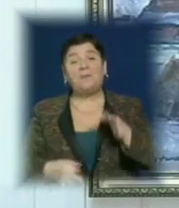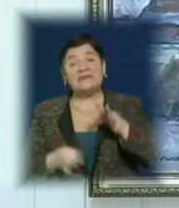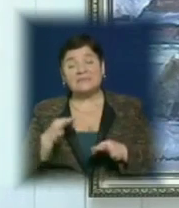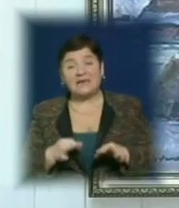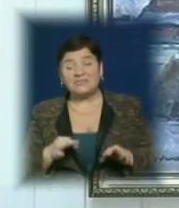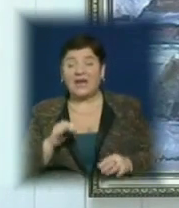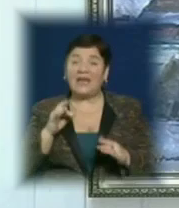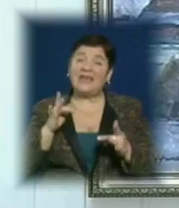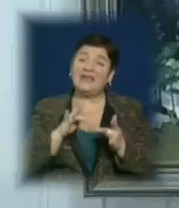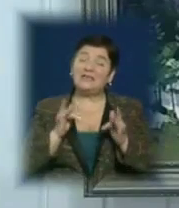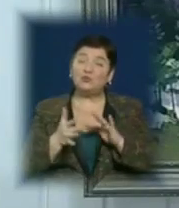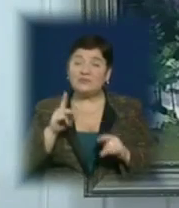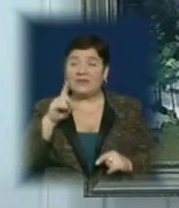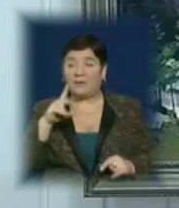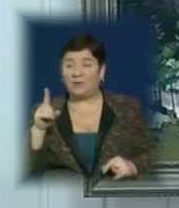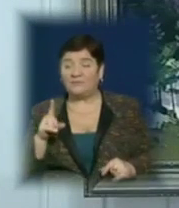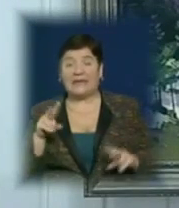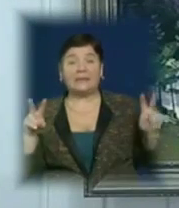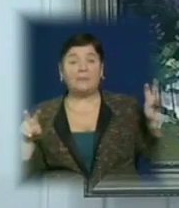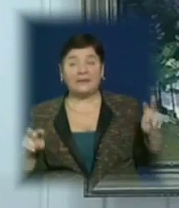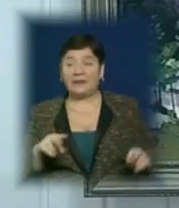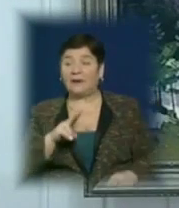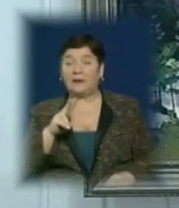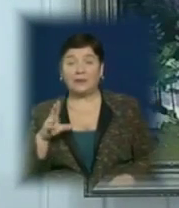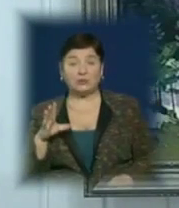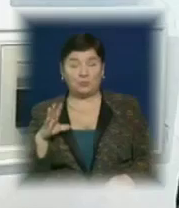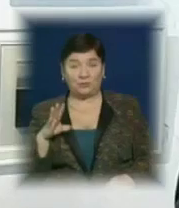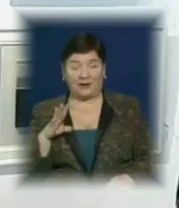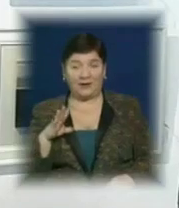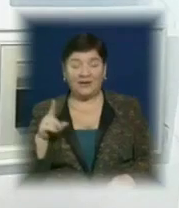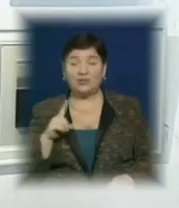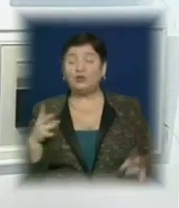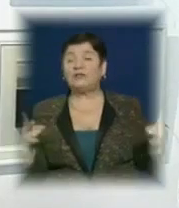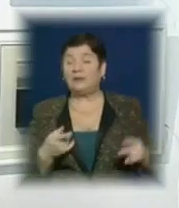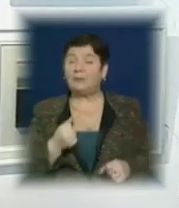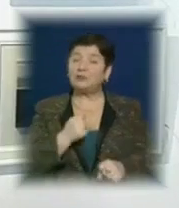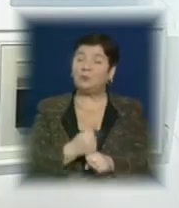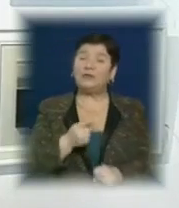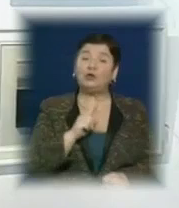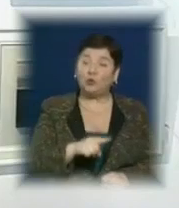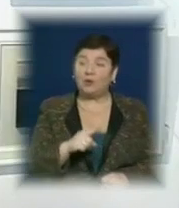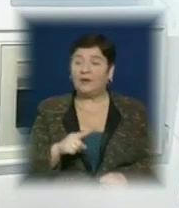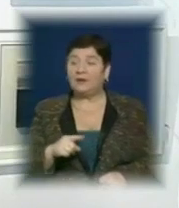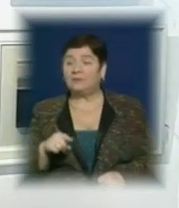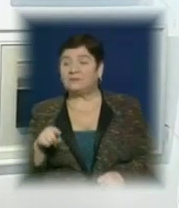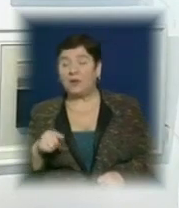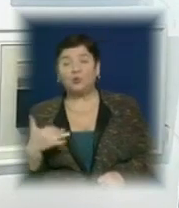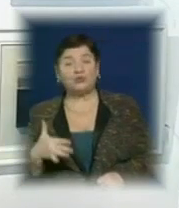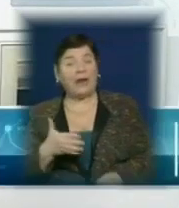маленький Ісусик чи польові квіти. Тематика, як колись вона була, що от треба зробити то, треба намалювати то, цього, я думаю,